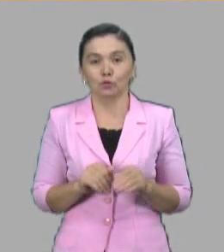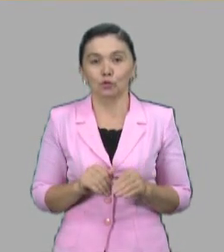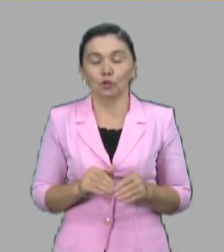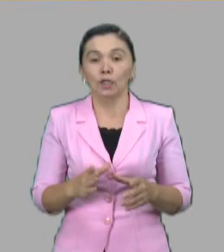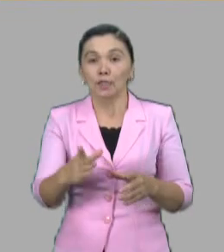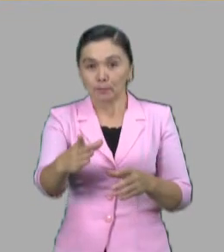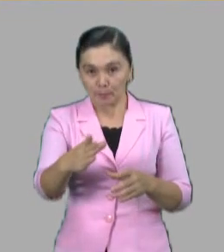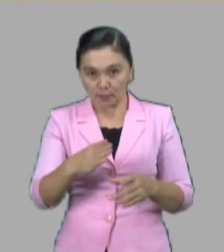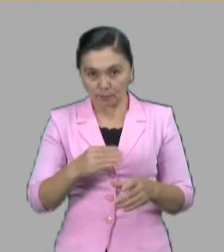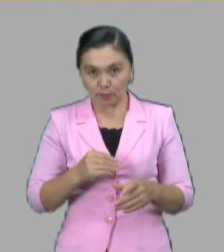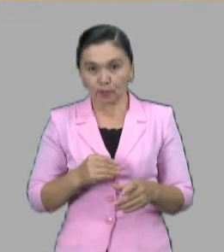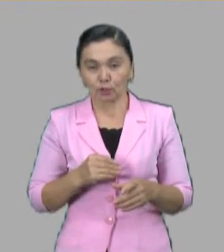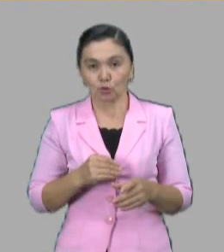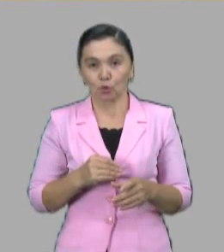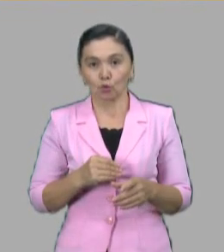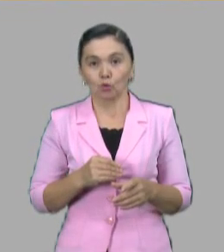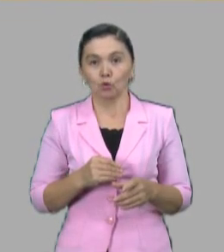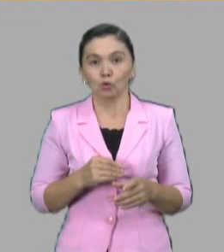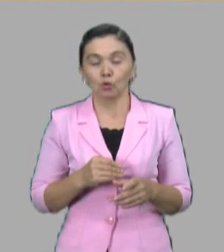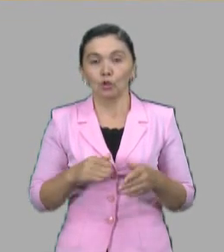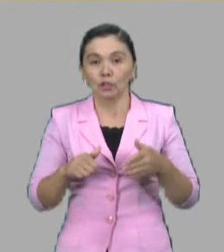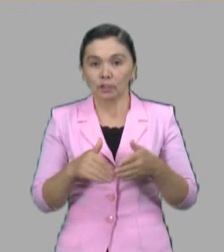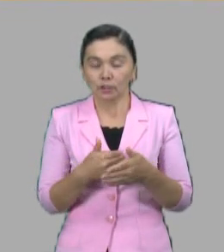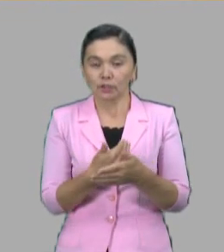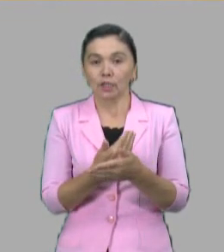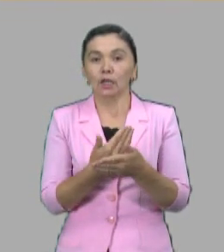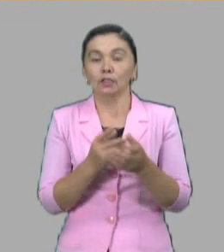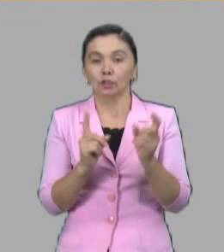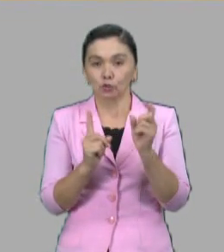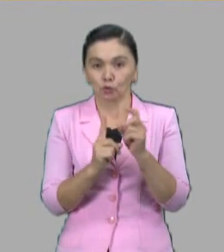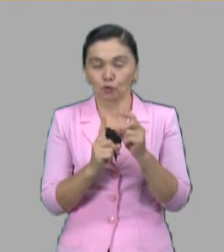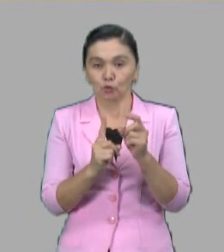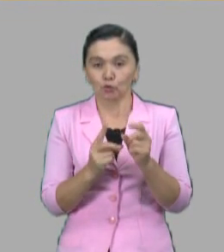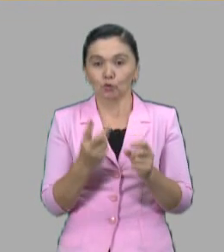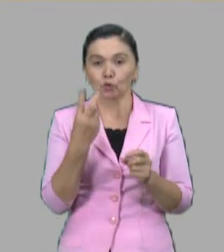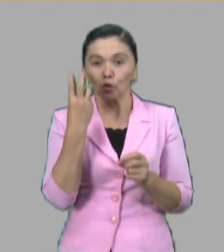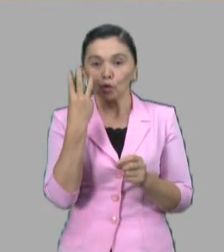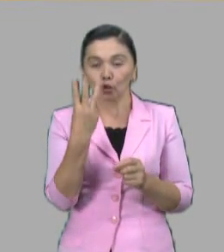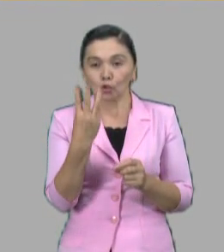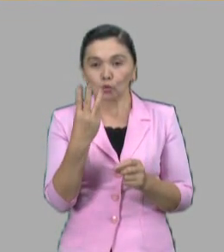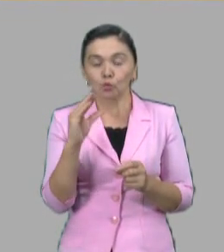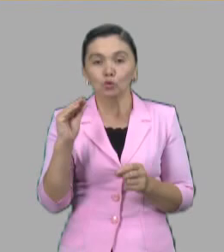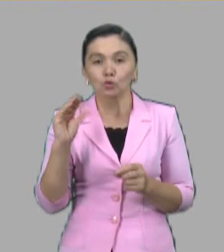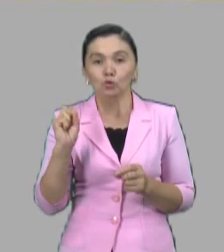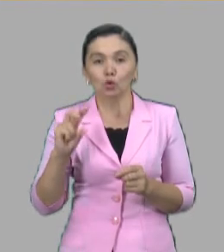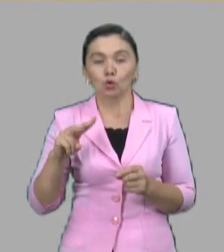Мени менен чогуу жаңы сөздөрдү 3 жолу кайталагыла.